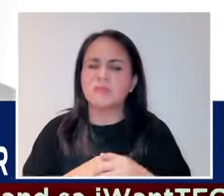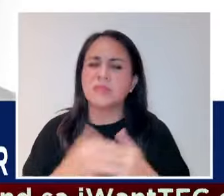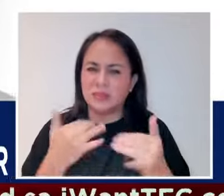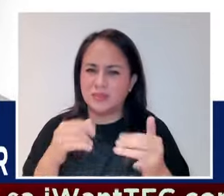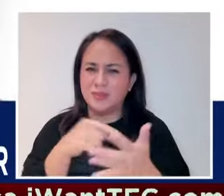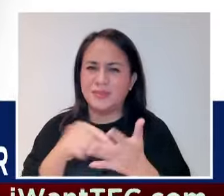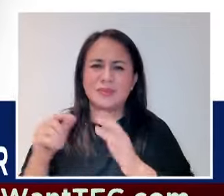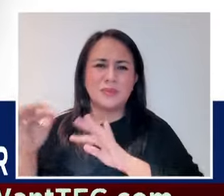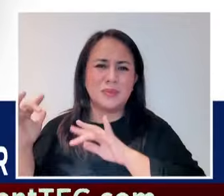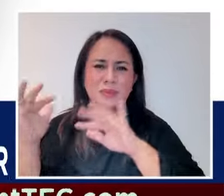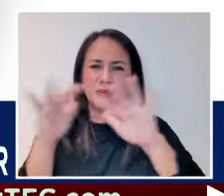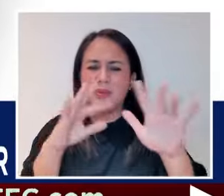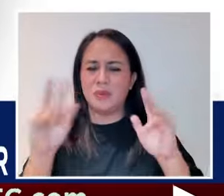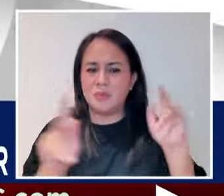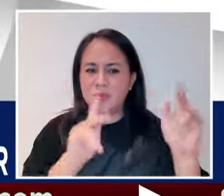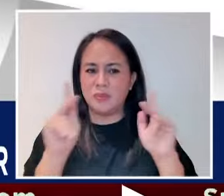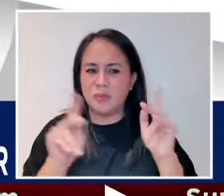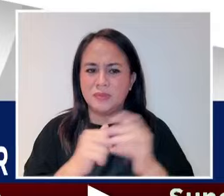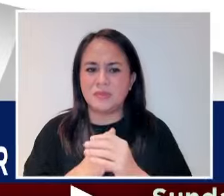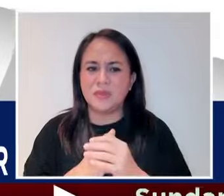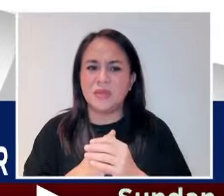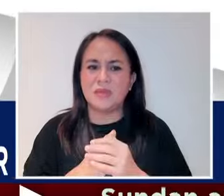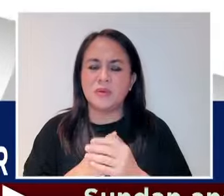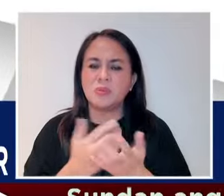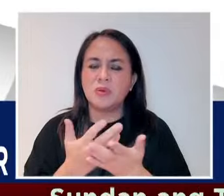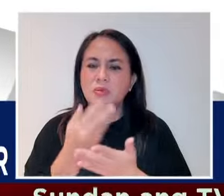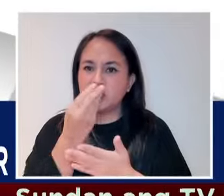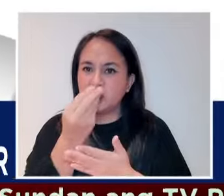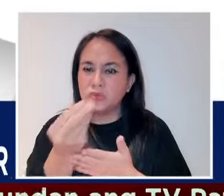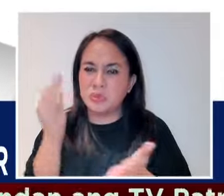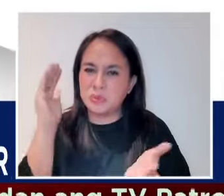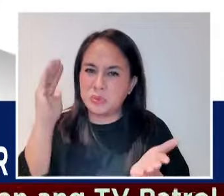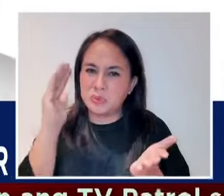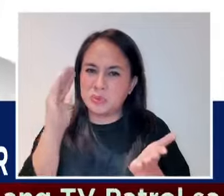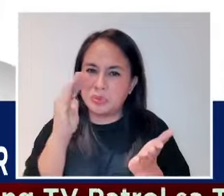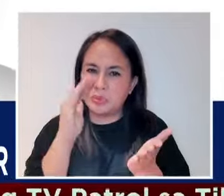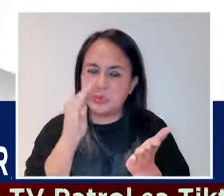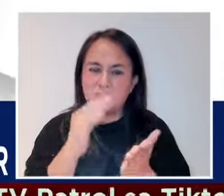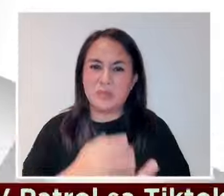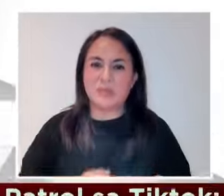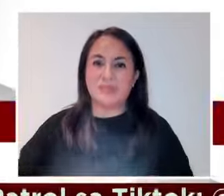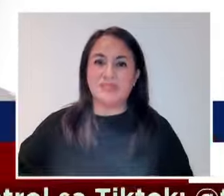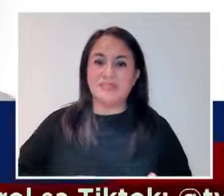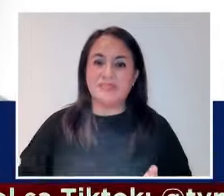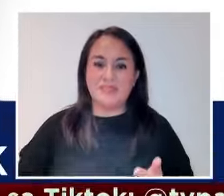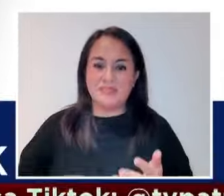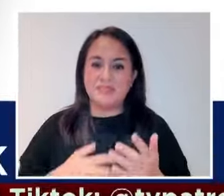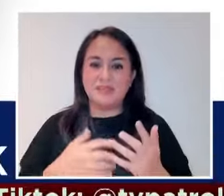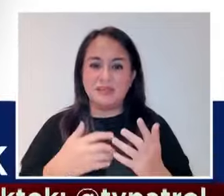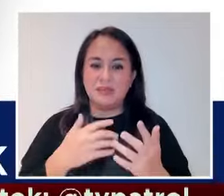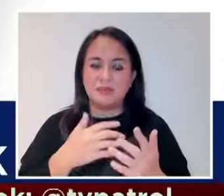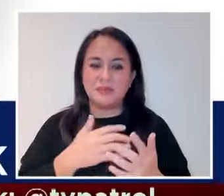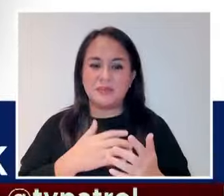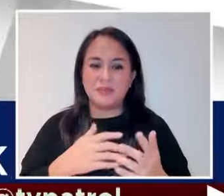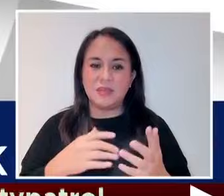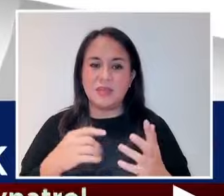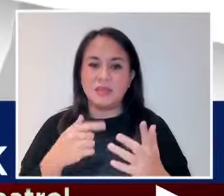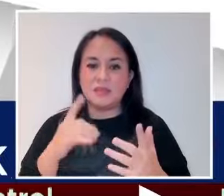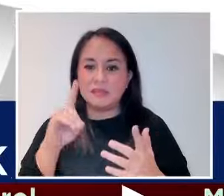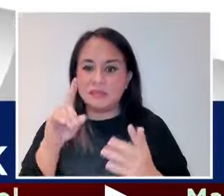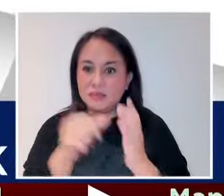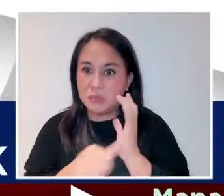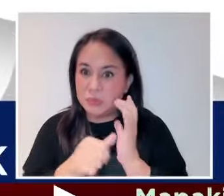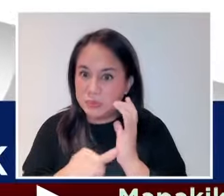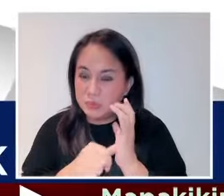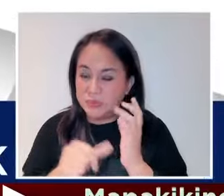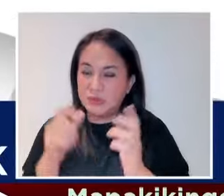City habang pababa na ang bilang ng naitatalang diarrhea cases. Pero para kay Magalong, hanggat hindi pa talagang natutukoy